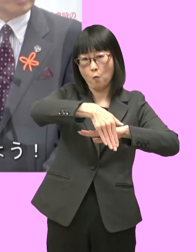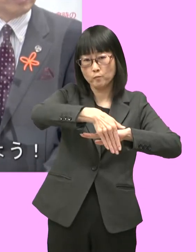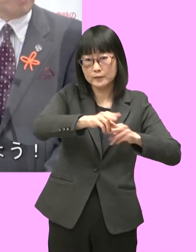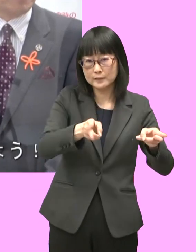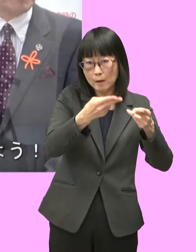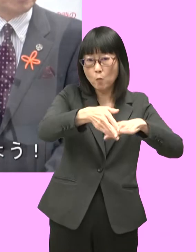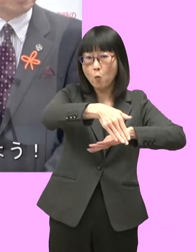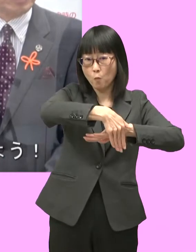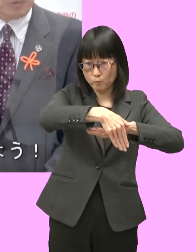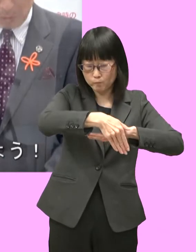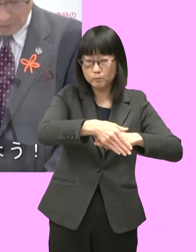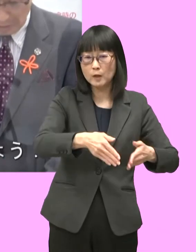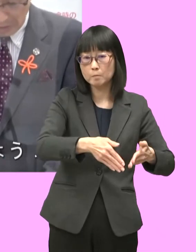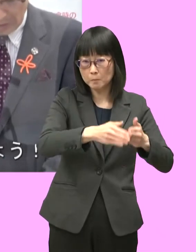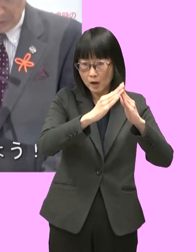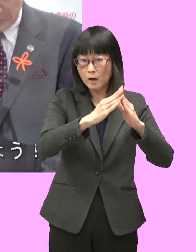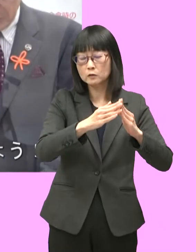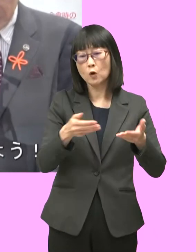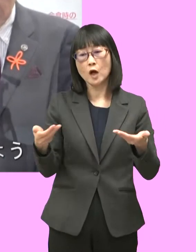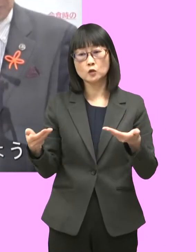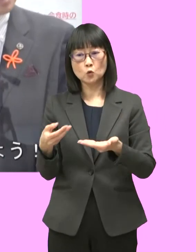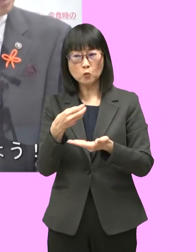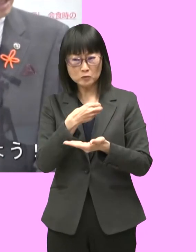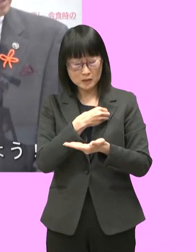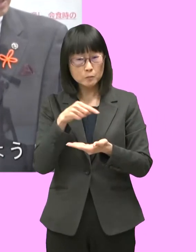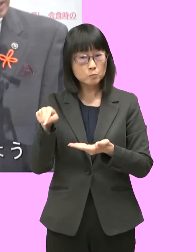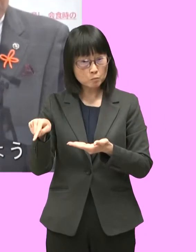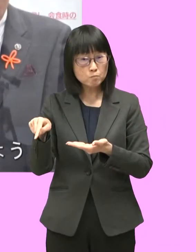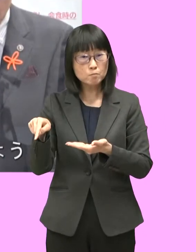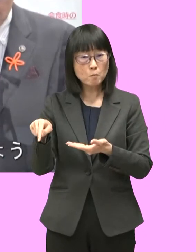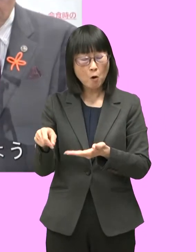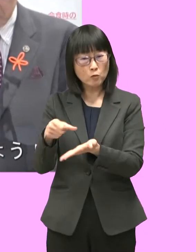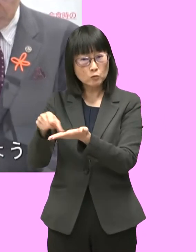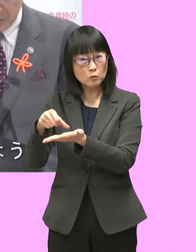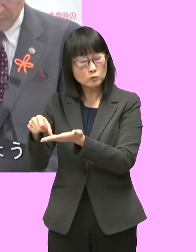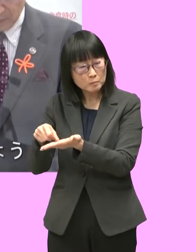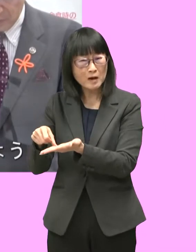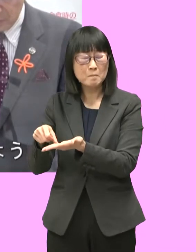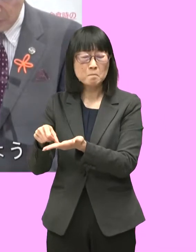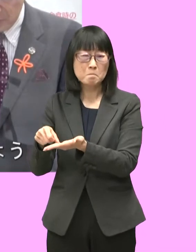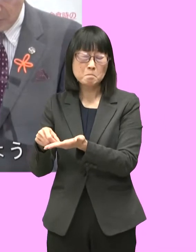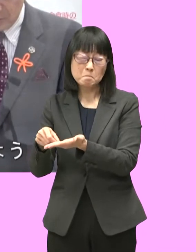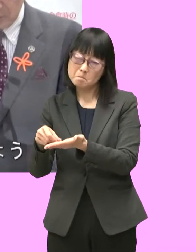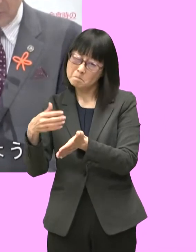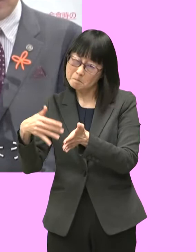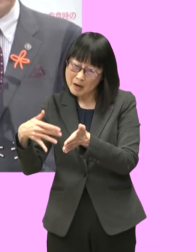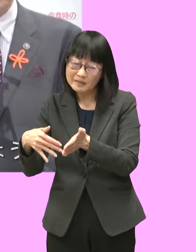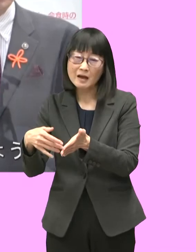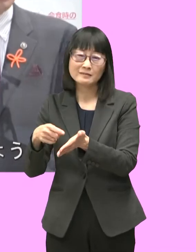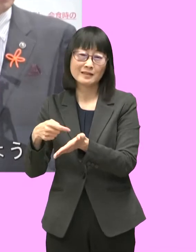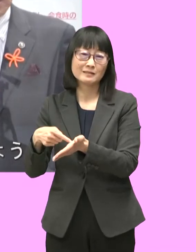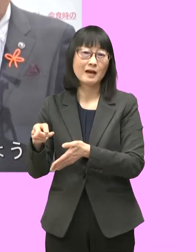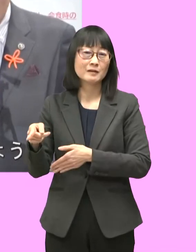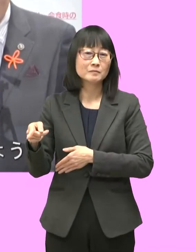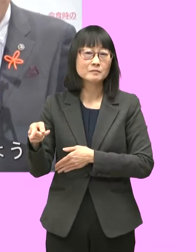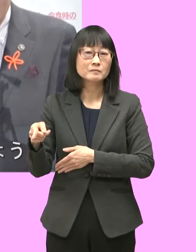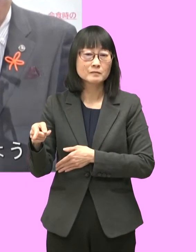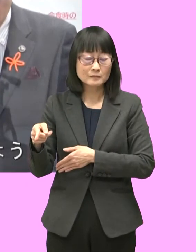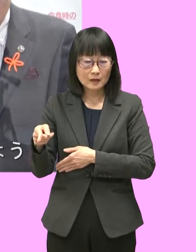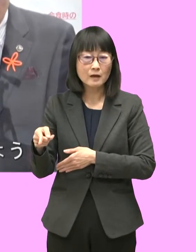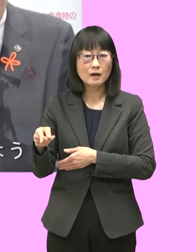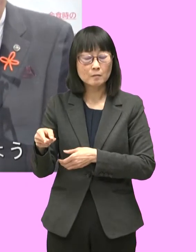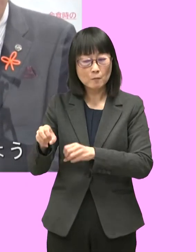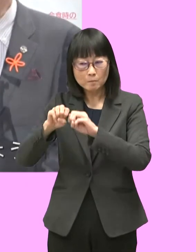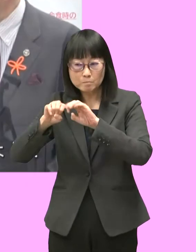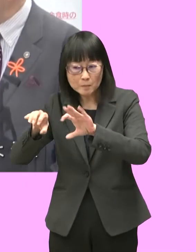の方もまだ進んでおりませんので、率先して利用登録を進めて急啓発に努めていき